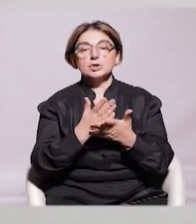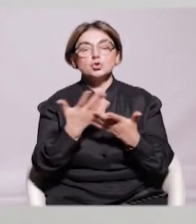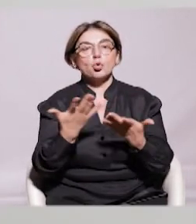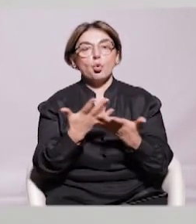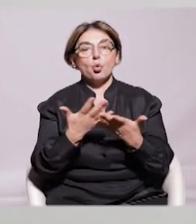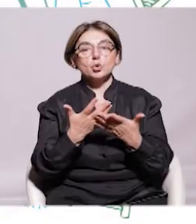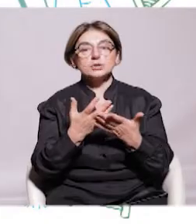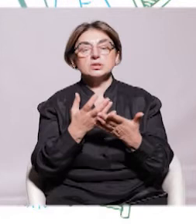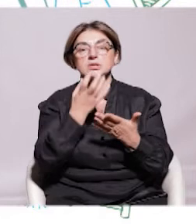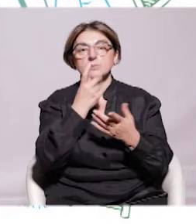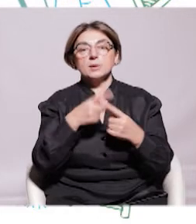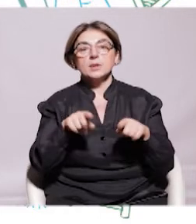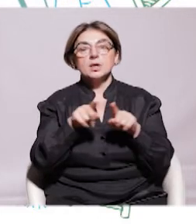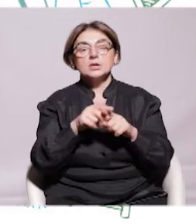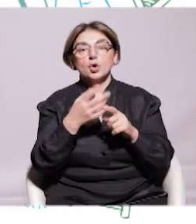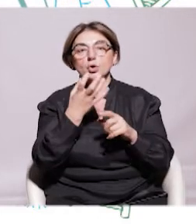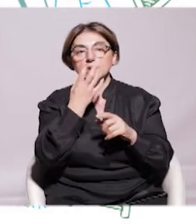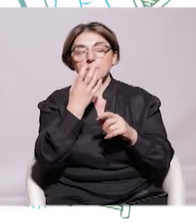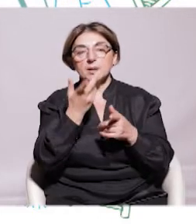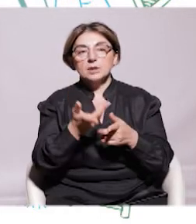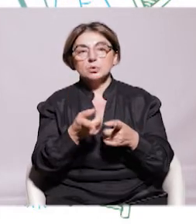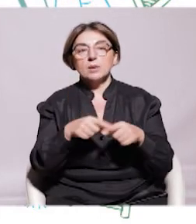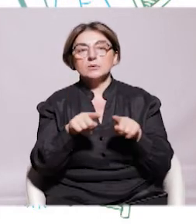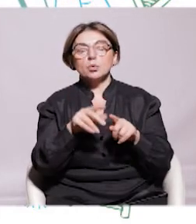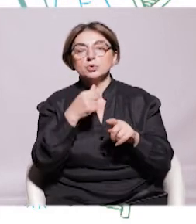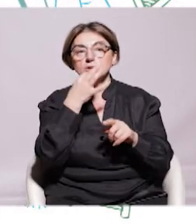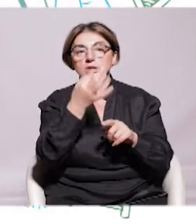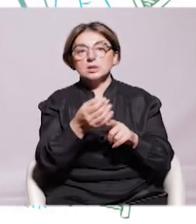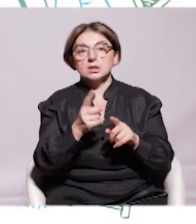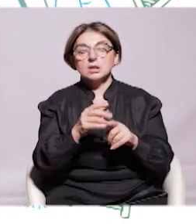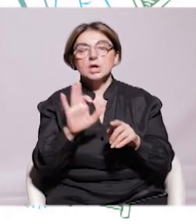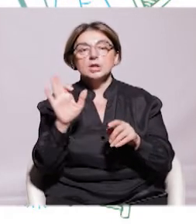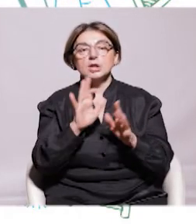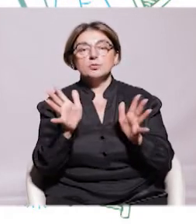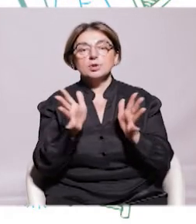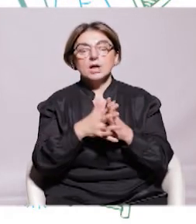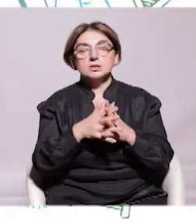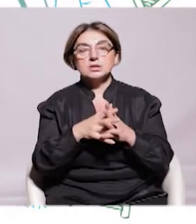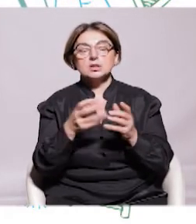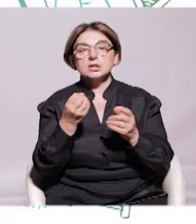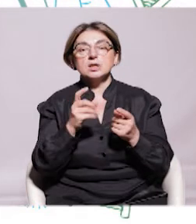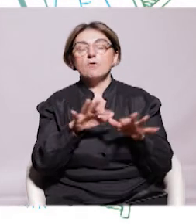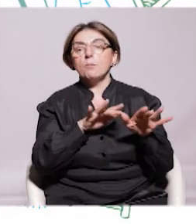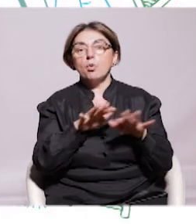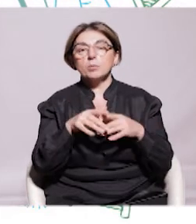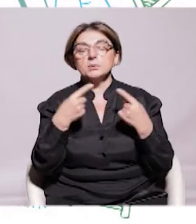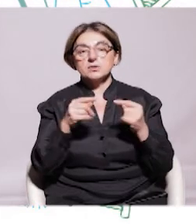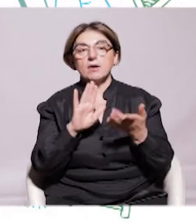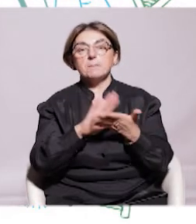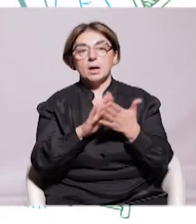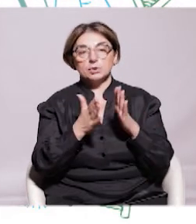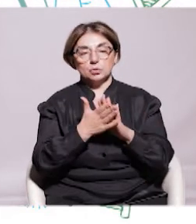არის როგორც კონცენტრაცია, როგორც ტემპერატურა და მინდა გითხრათ, რომ ქიმიური რეაქციის სიჩქარეზე კიდევ მოქმედებს